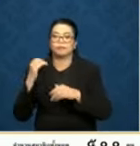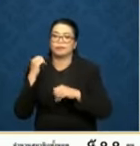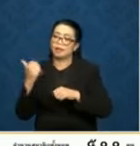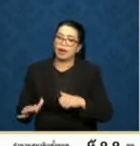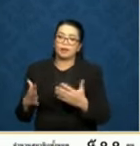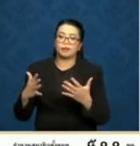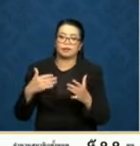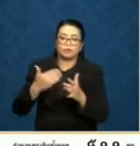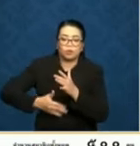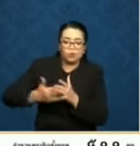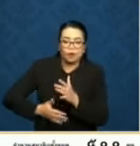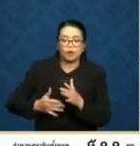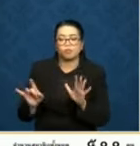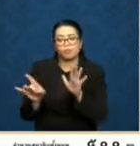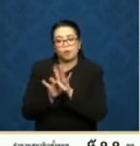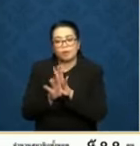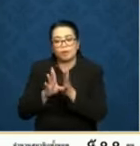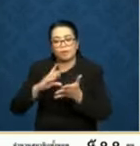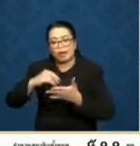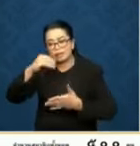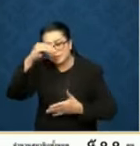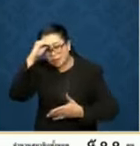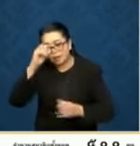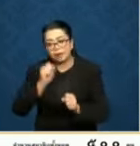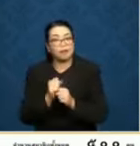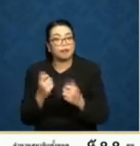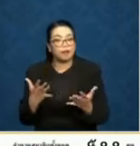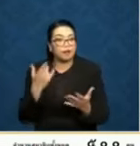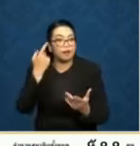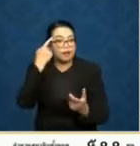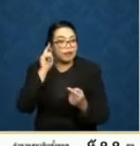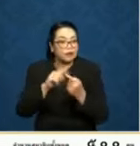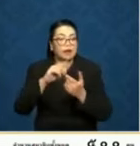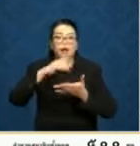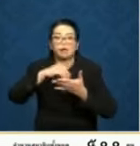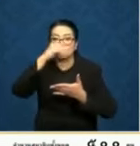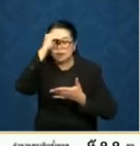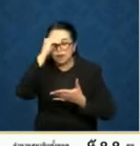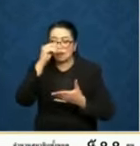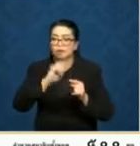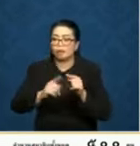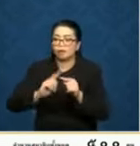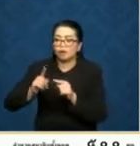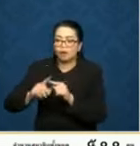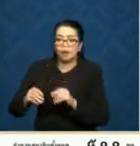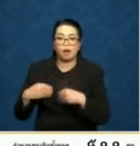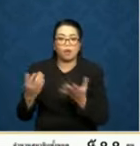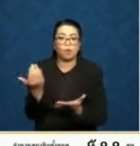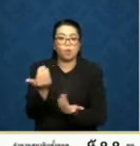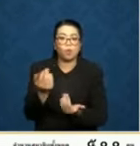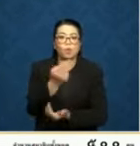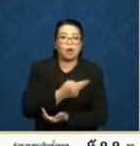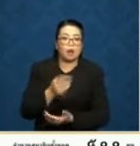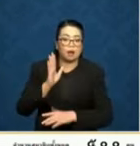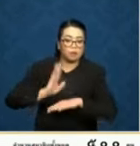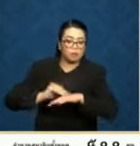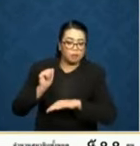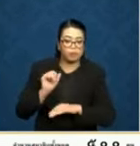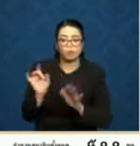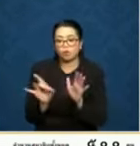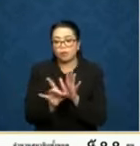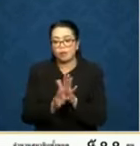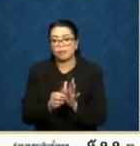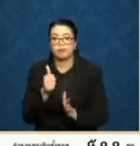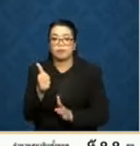จะคาดหวงคุณภาพของการศึษาให้กประเทศเราจะคาดหวงการศึษาที่มคุภาพให้กับลูกหลานของพวกเรา ได้อย่ไรคร